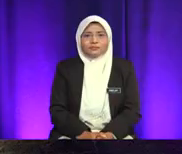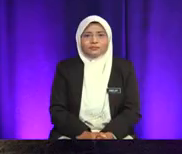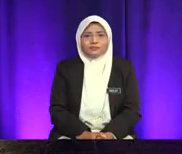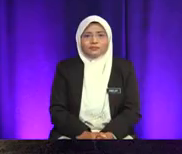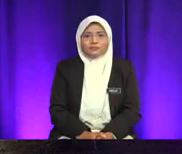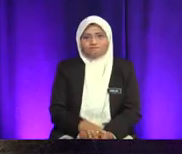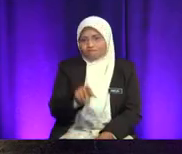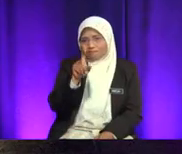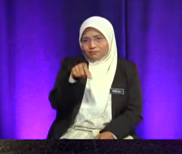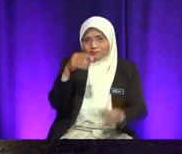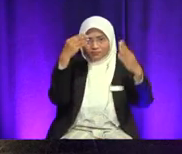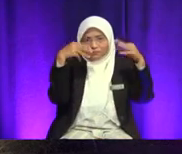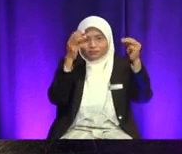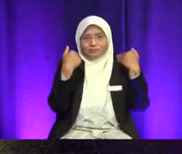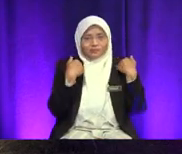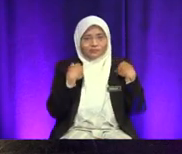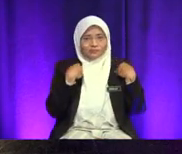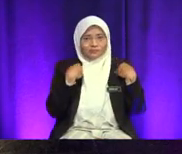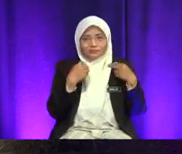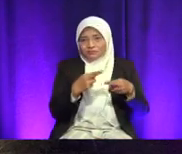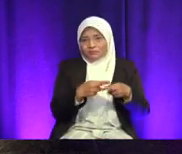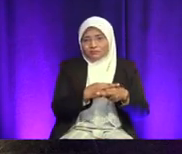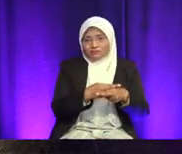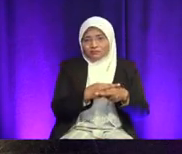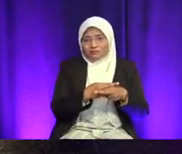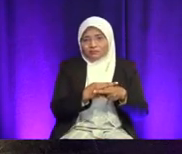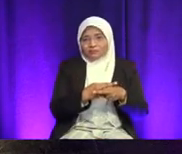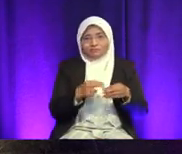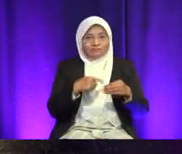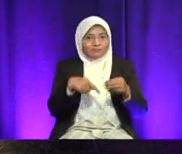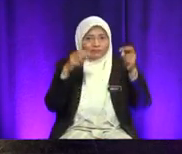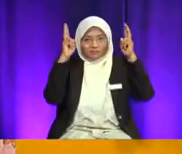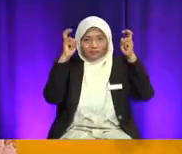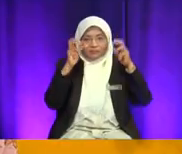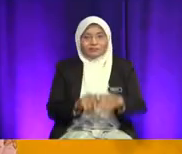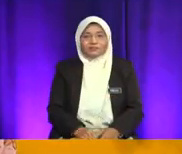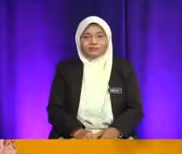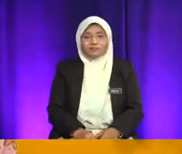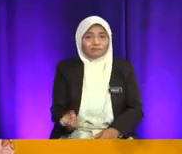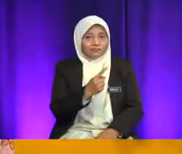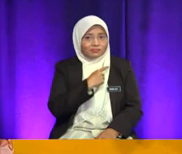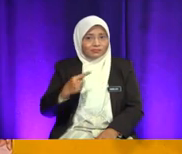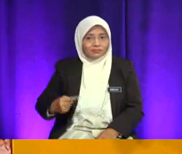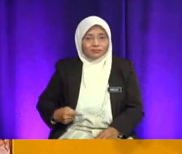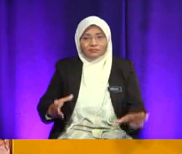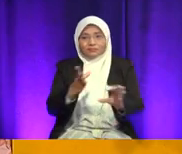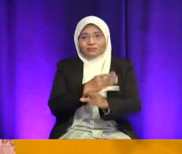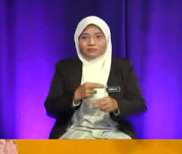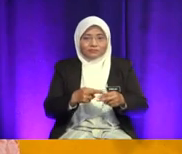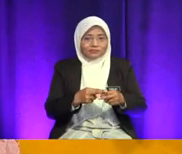rumusan berkenaan dengan kedaulatan ini sendiri jadi kedaulatan dapat dirumuskan merupakan